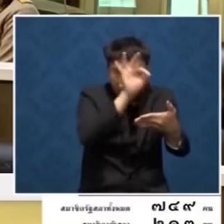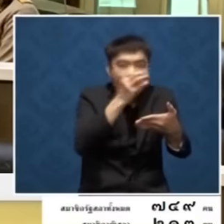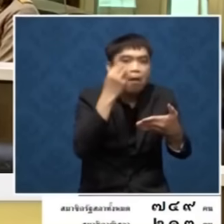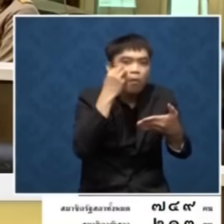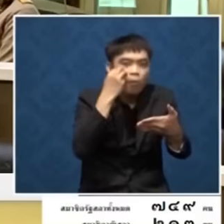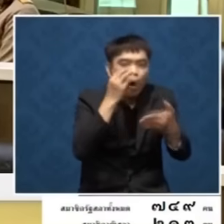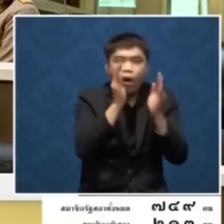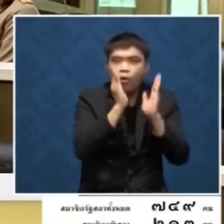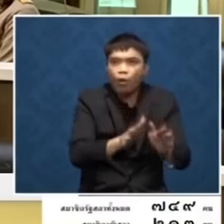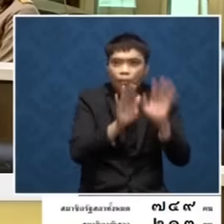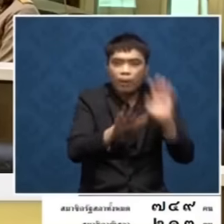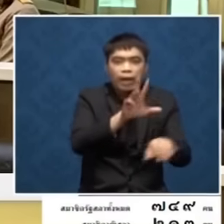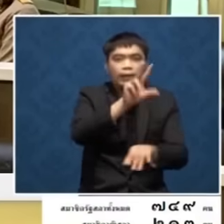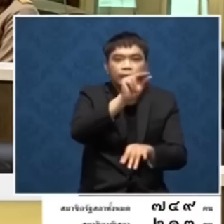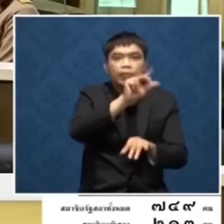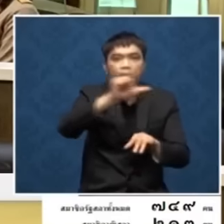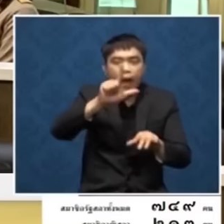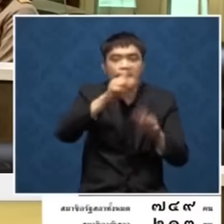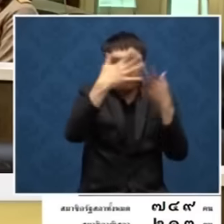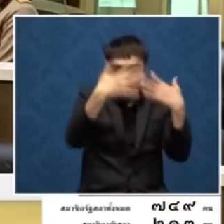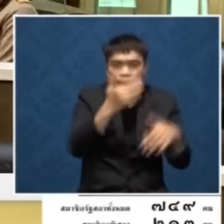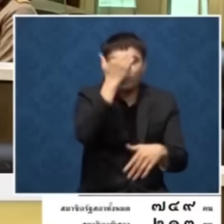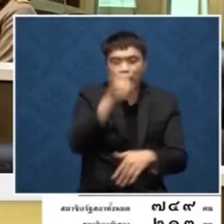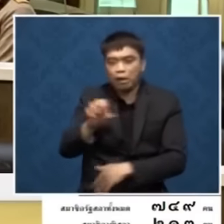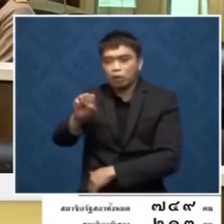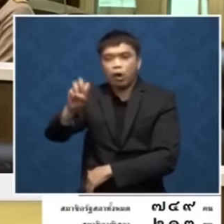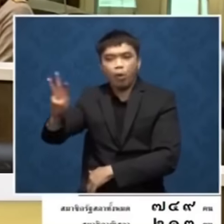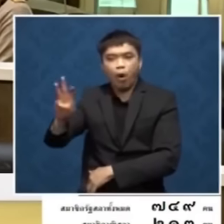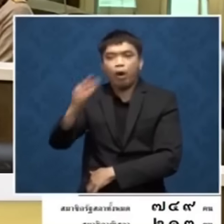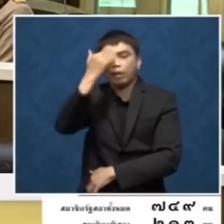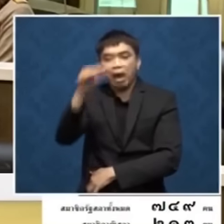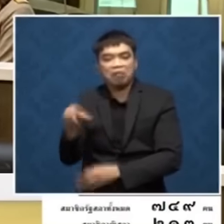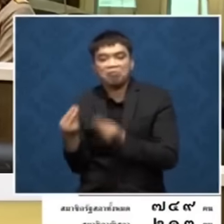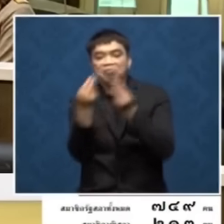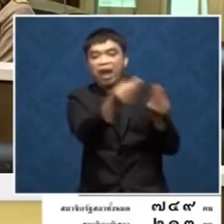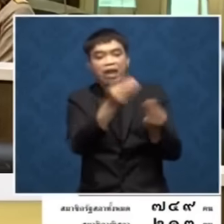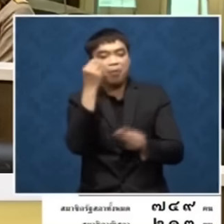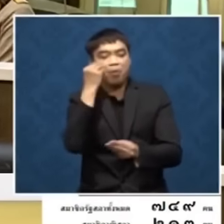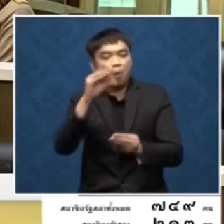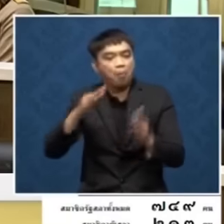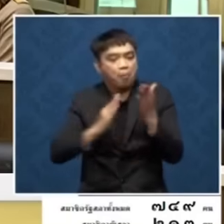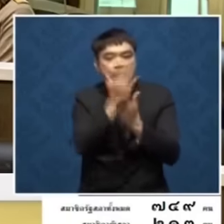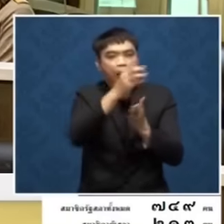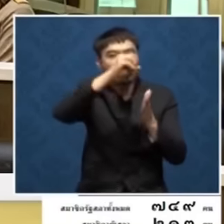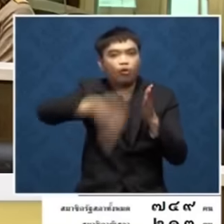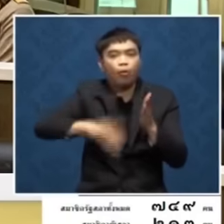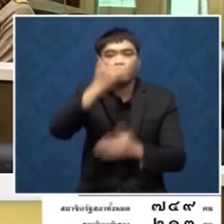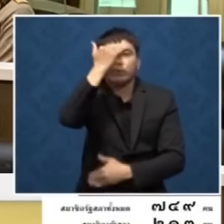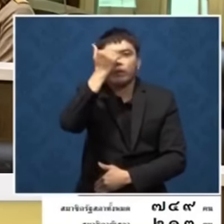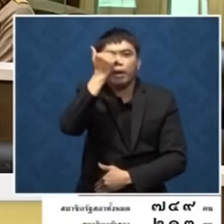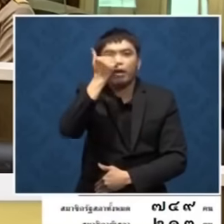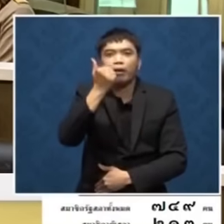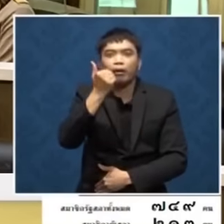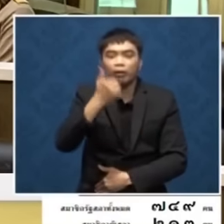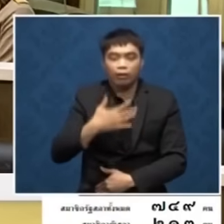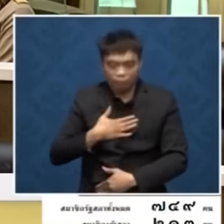พนนท์กำลังอภิปรายอยู่นะคะตัดภาพไปบรรยากาศที่สภาค่ะ จะไม่ลงคะแนนให้ก็ต้องกราบเรีย